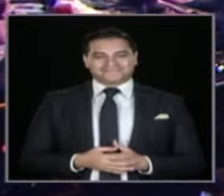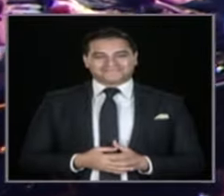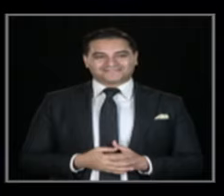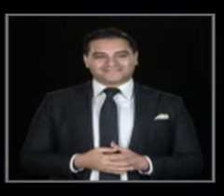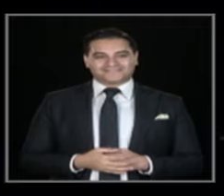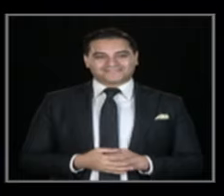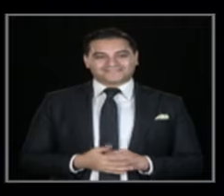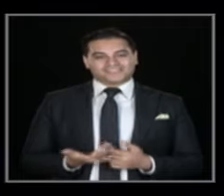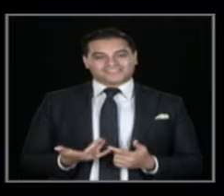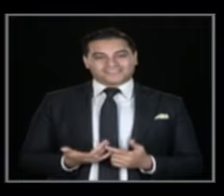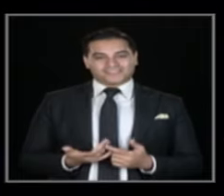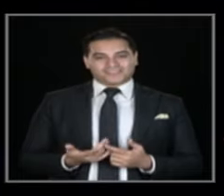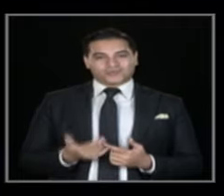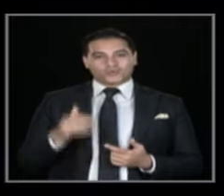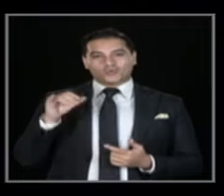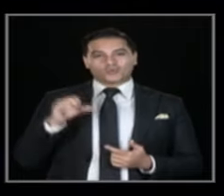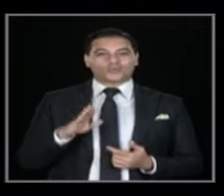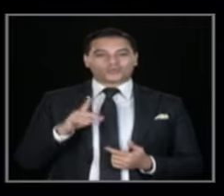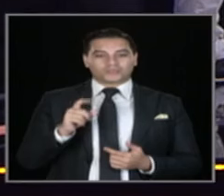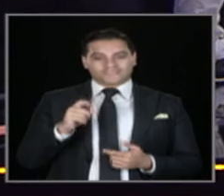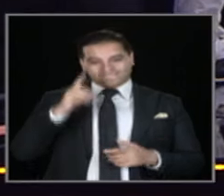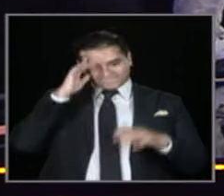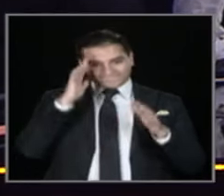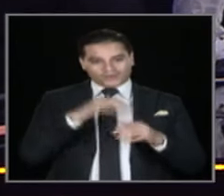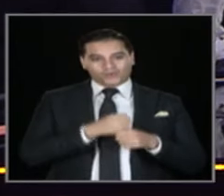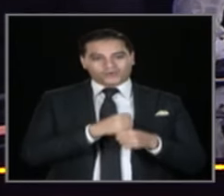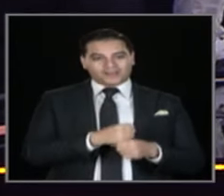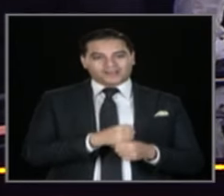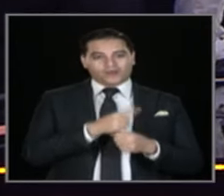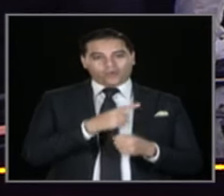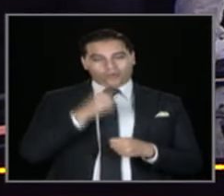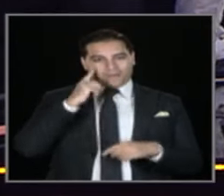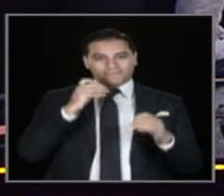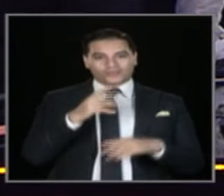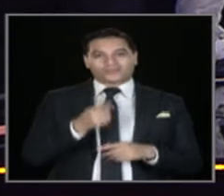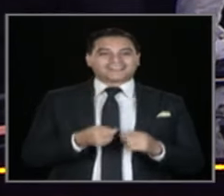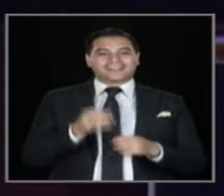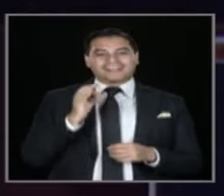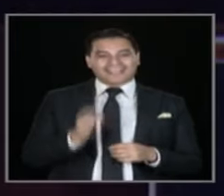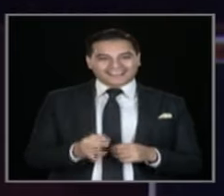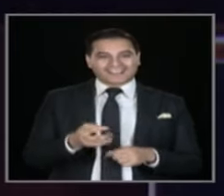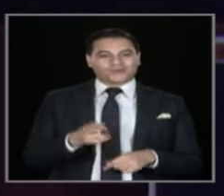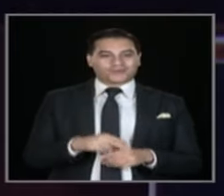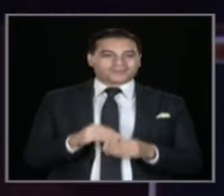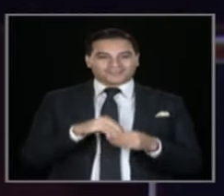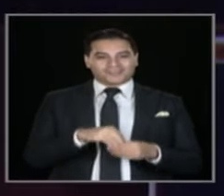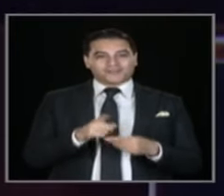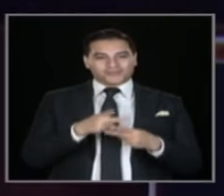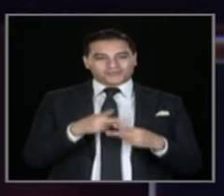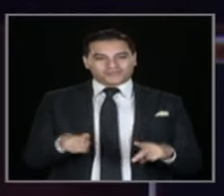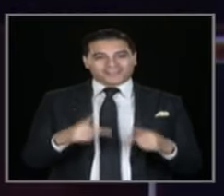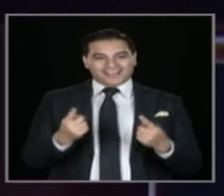بعدين واحنا مدبسين يوسف في تحت الضغط كده، يعني يوسف اوريدي متوتر جدا وانت وافقت